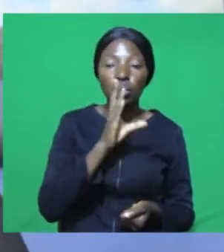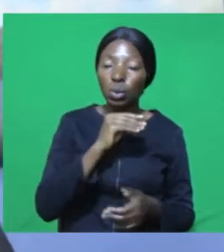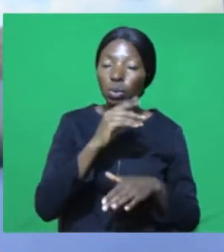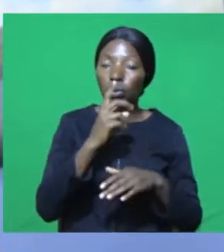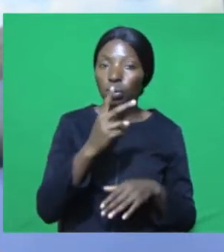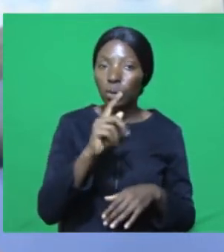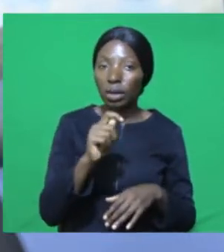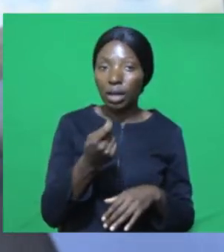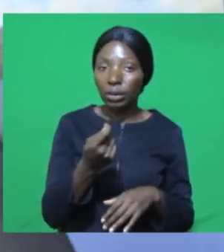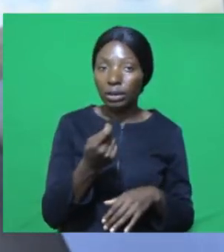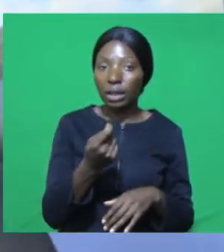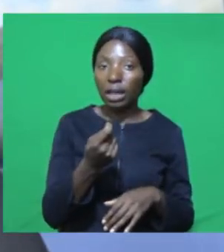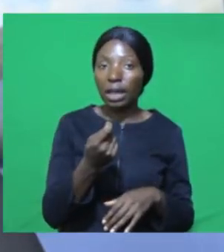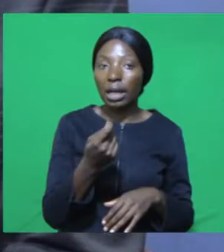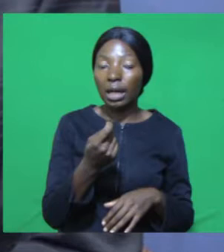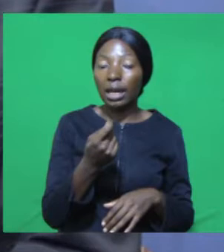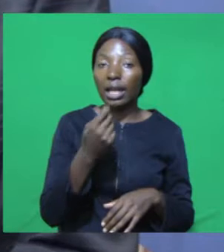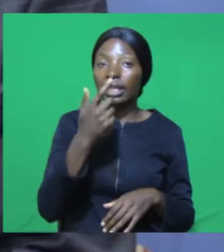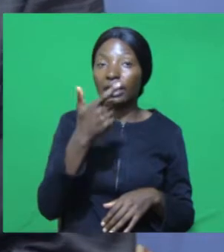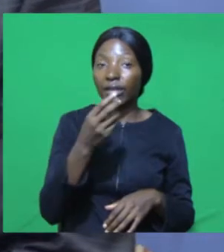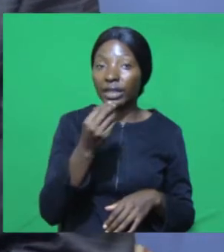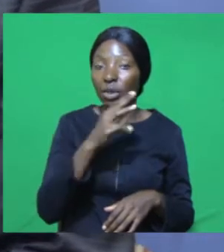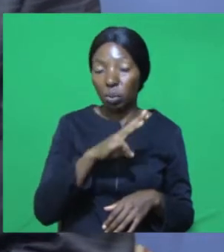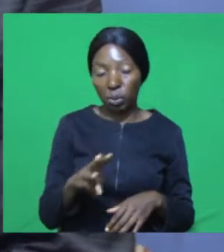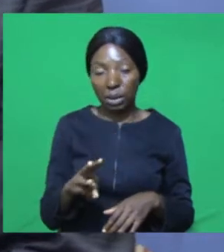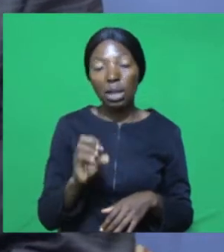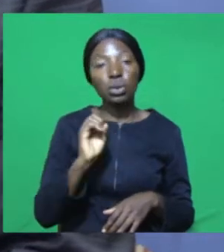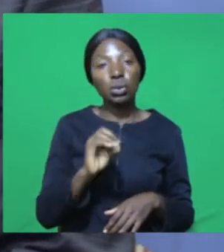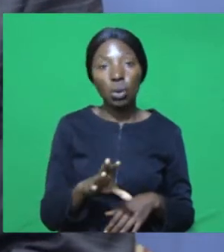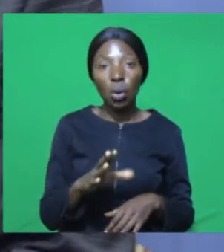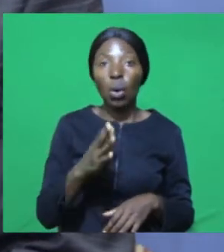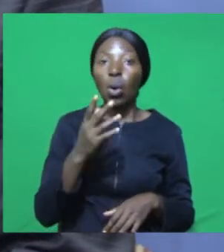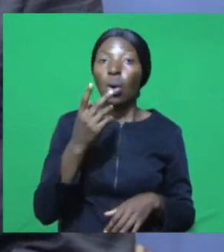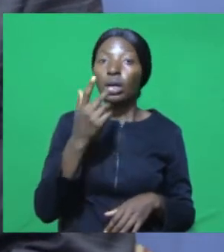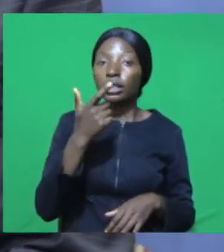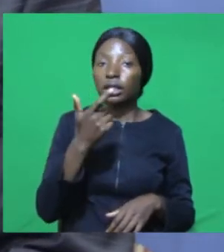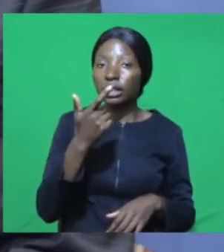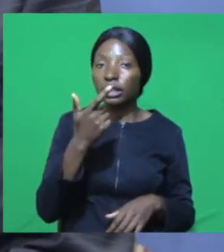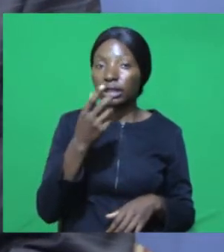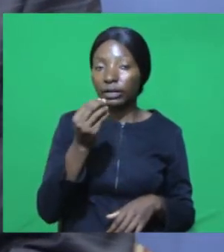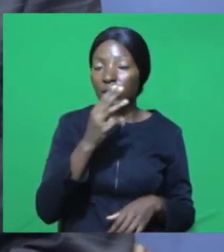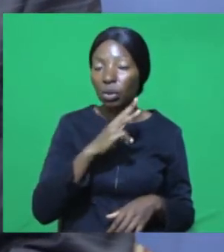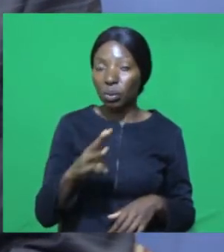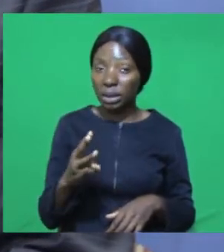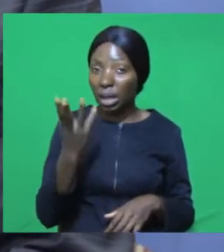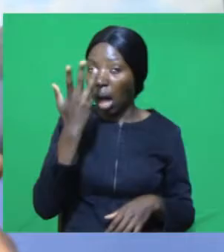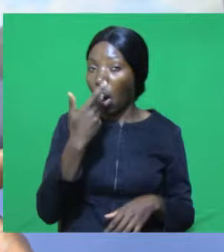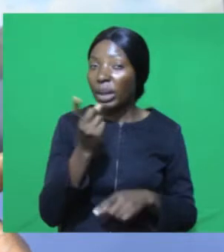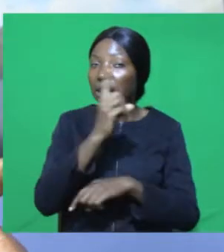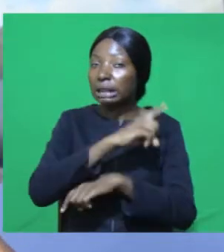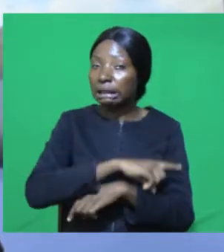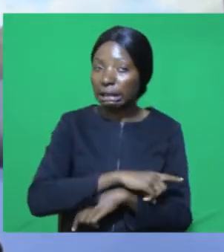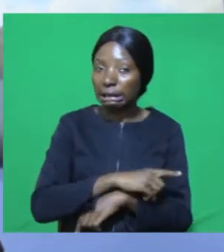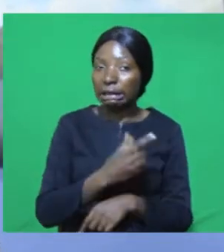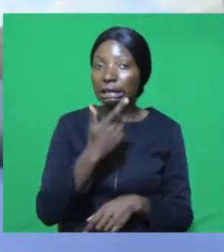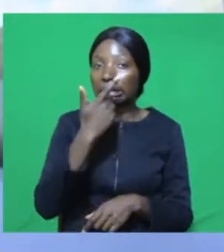days. Iyo yanzi weeks. 70 weeks. Saka uno convert oma weeks into my days. Okay. Ukati 70 kuti